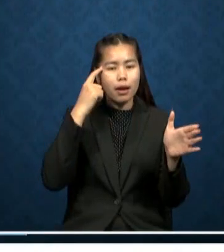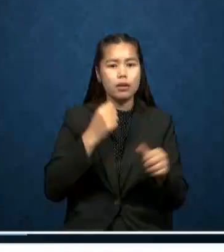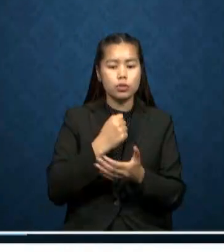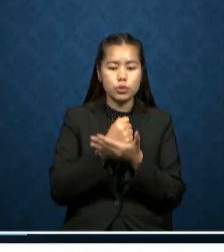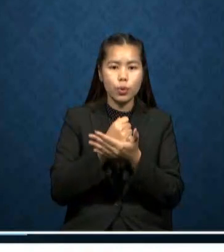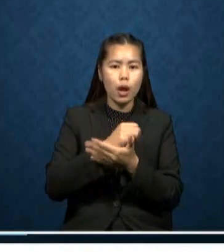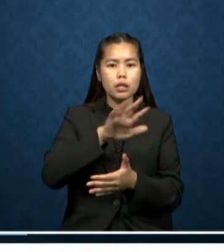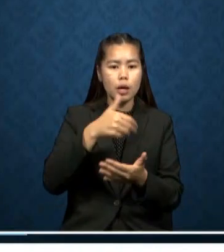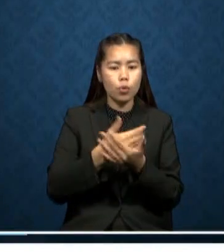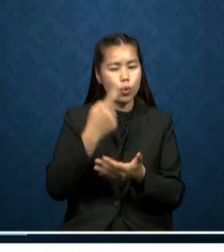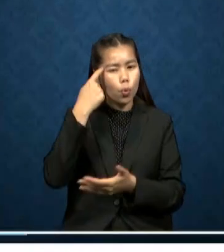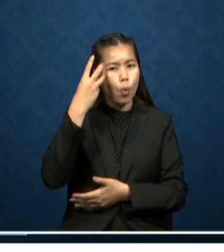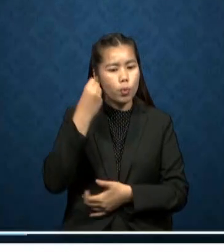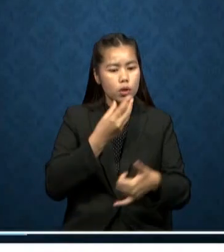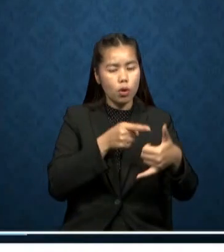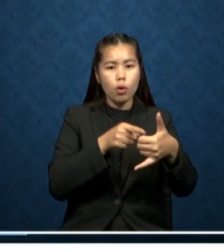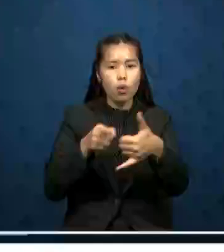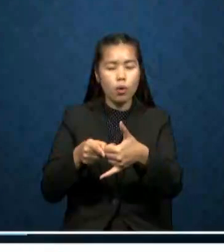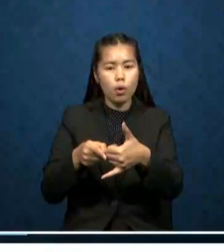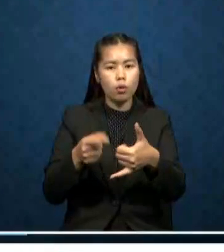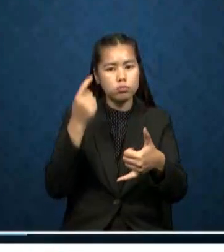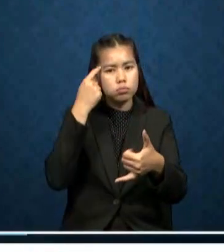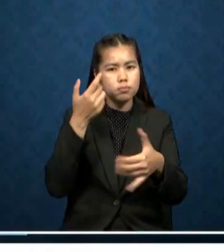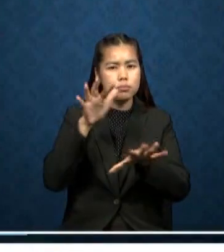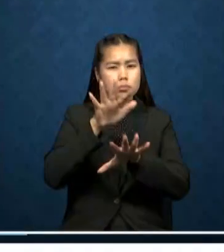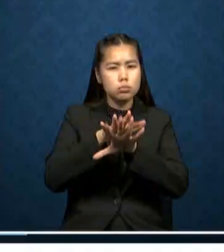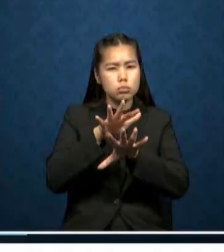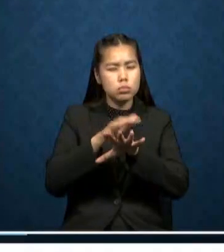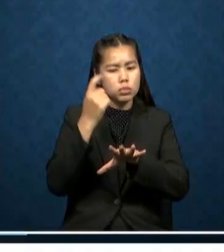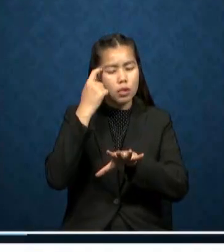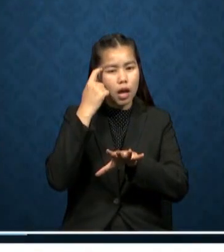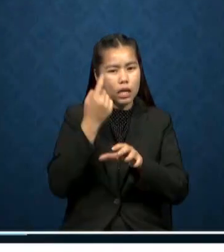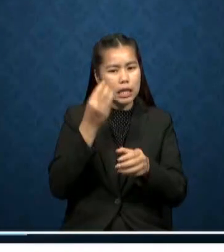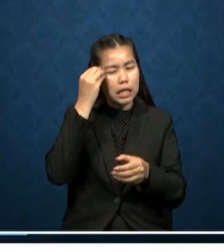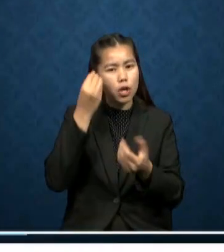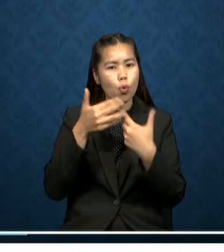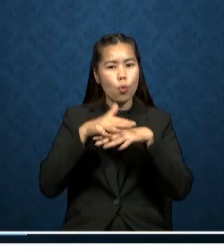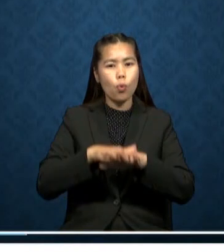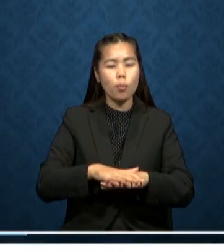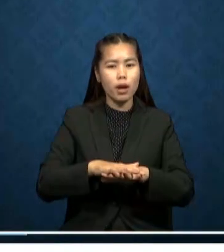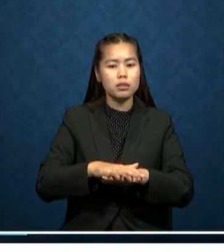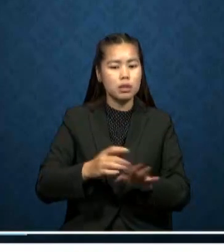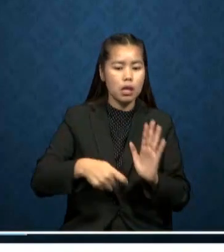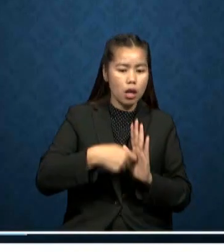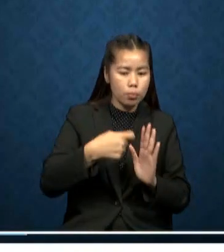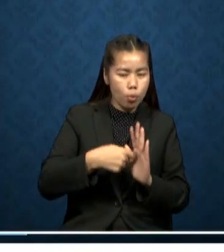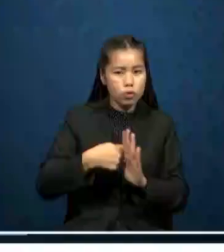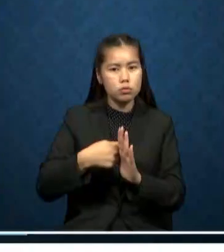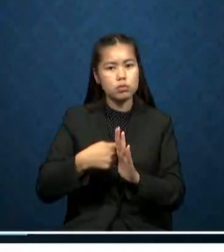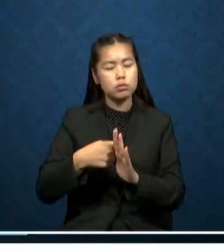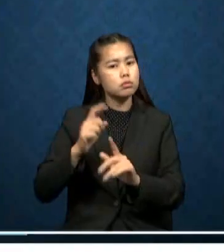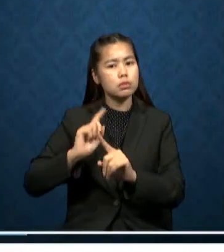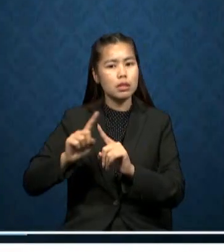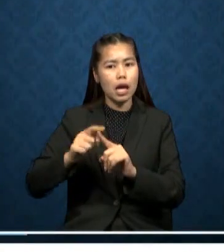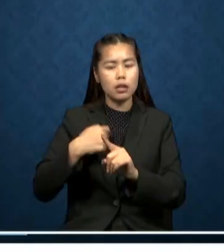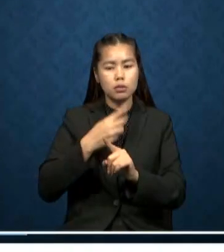ความคิดของแต่ละคนจะเกิดการซ้อนทับกันทำให้ได้มาคิดร่วมกันด้วยเหตุด้วยผลบนพื้นฐาน